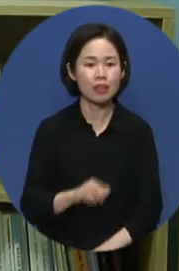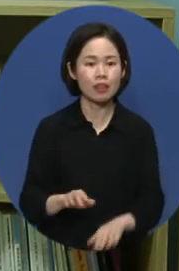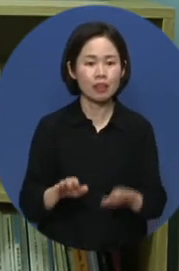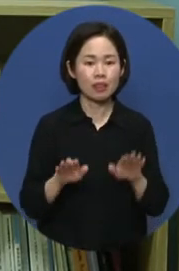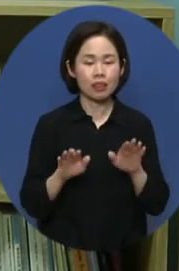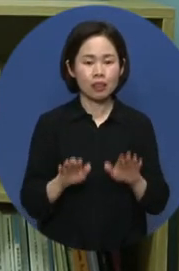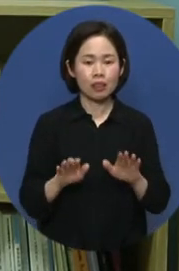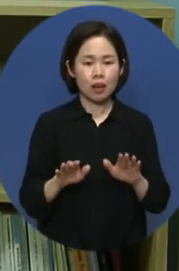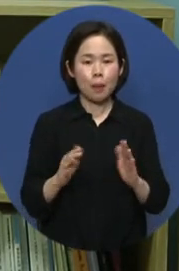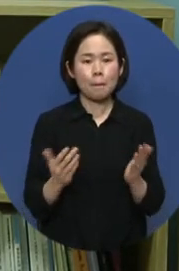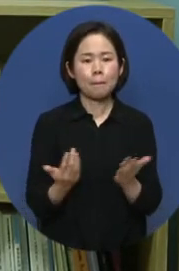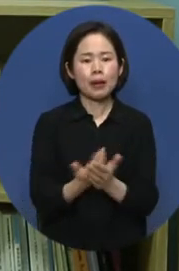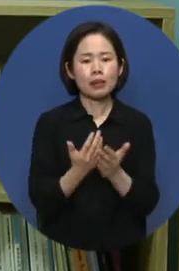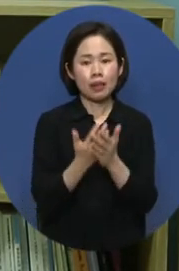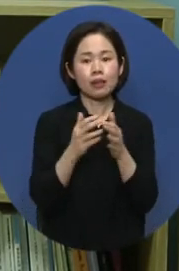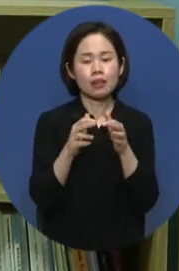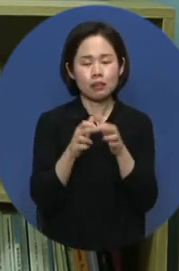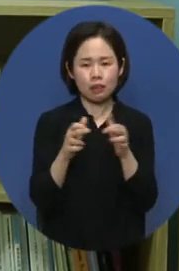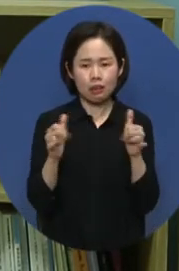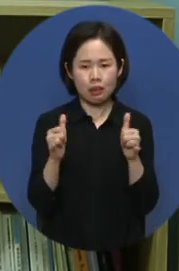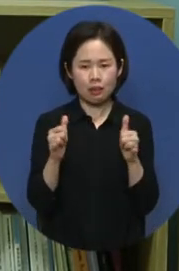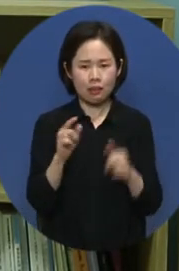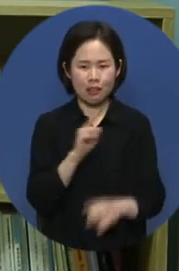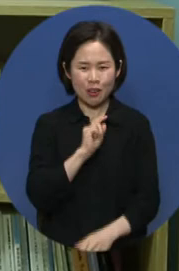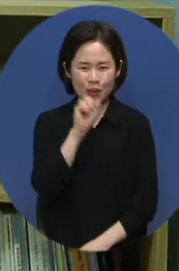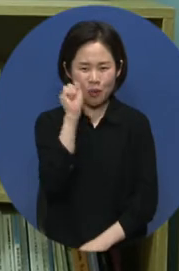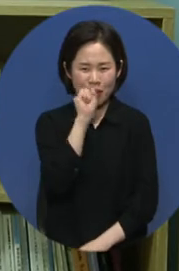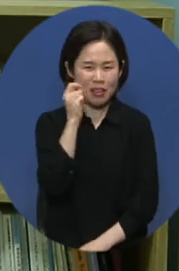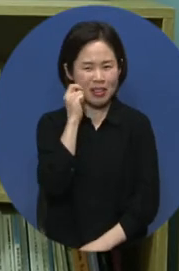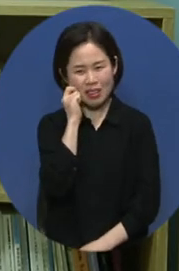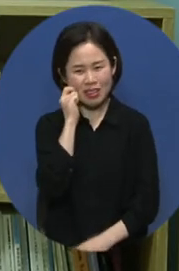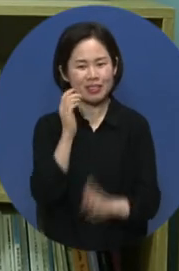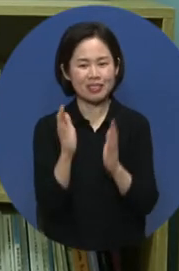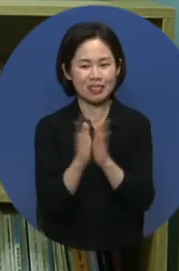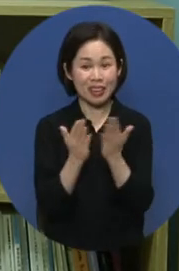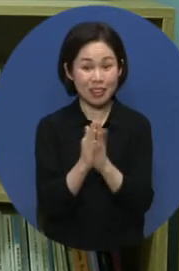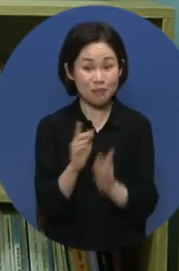중에서 발달장애인분들이 가장 반응이 좋았던 건 어떤 게 있을까요?